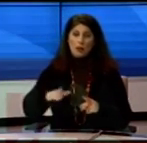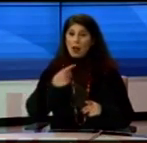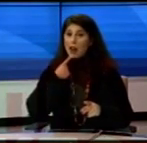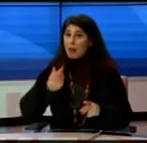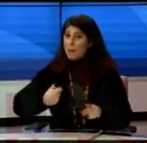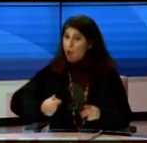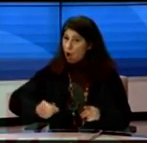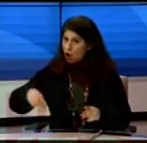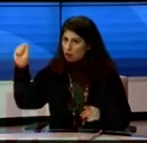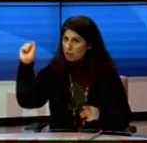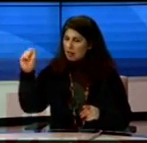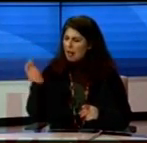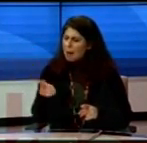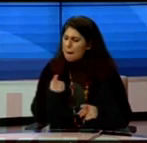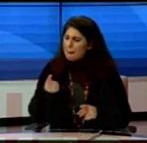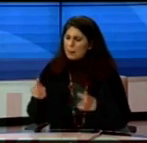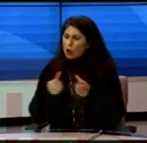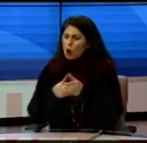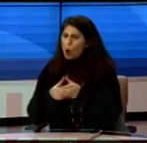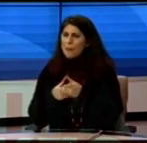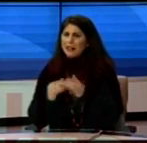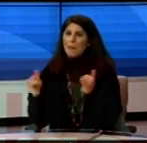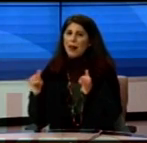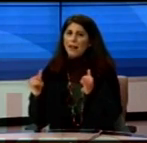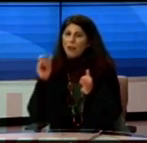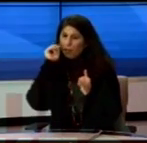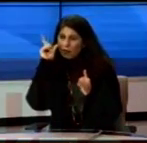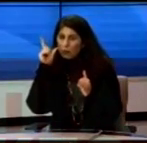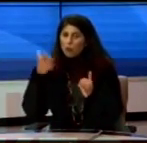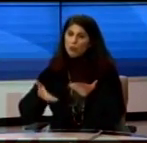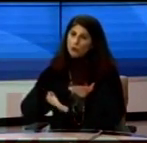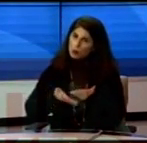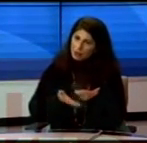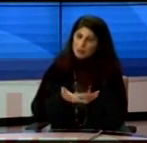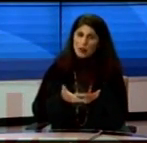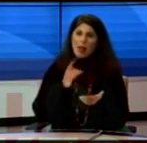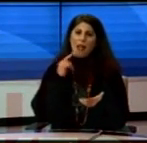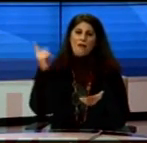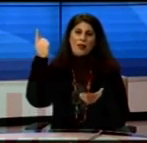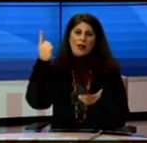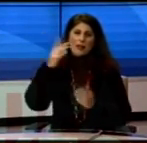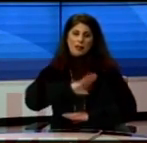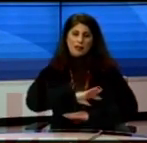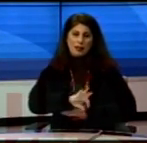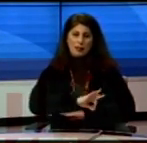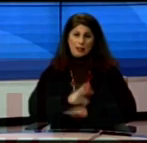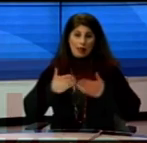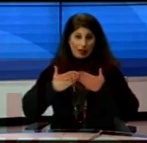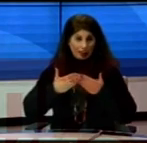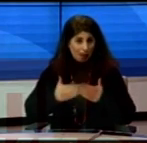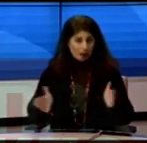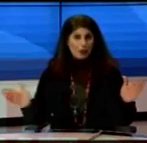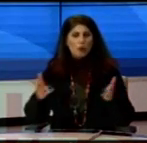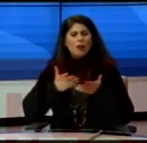όμως όχι σε μικροκομματικά παιχνίδια εντυπώσεων που εξυπηρετούν ευκαιριακές στρατηγικές. Και ανοίγουμε